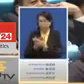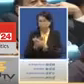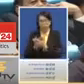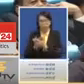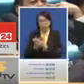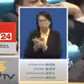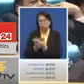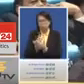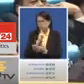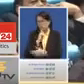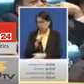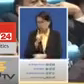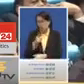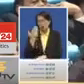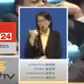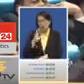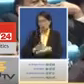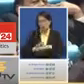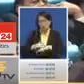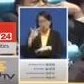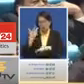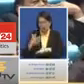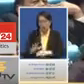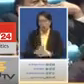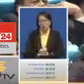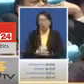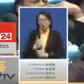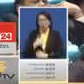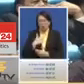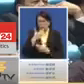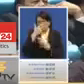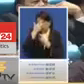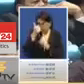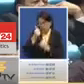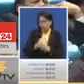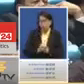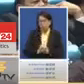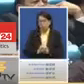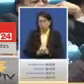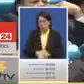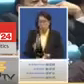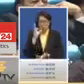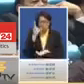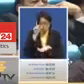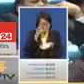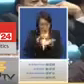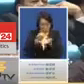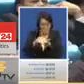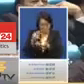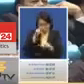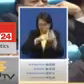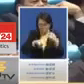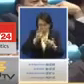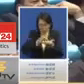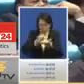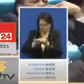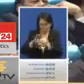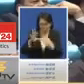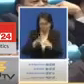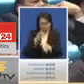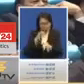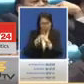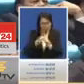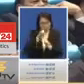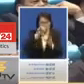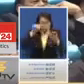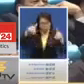ามตรงดิฉันได้เคยพูดไปแล้วเกี่ยวกับประเด็นนี้ว่าดิฉันมีความสนใจแล้วก็ศึกษาข้อมูลในเรื่องของธนาคารกรุงไ